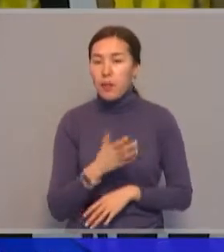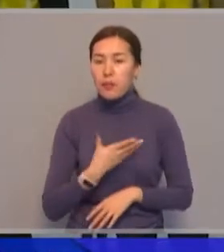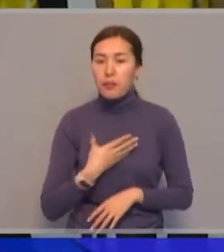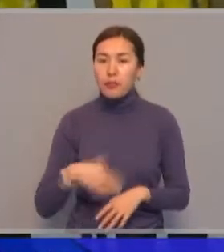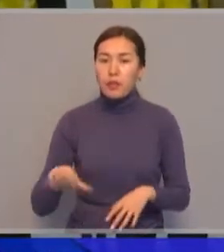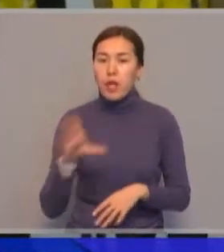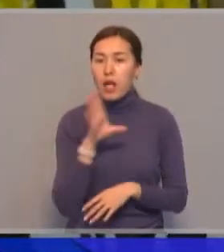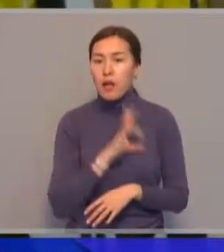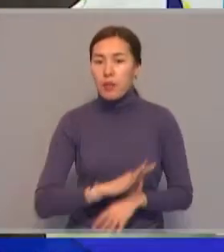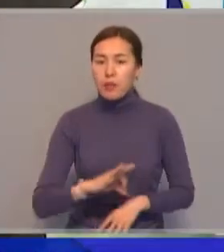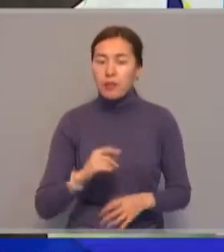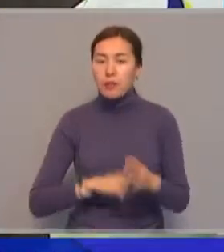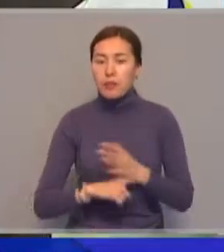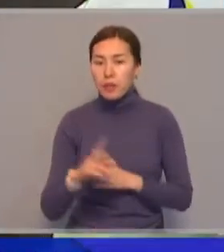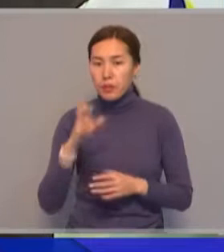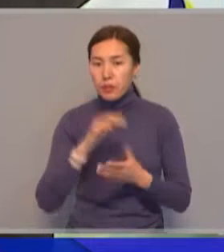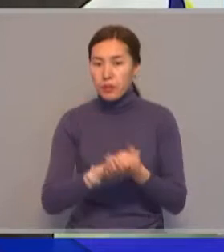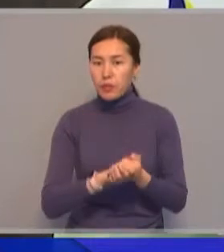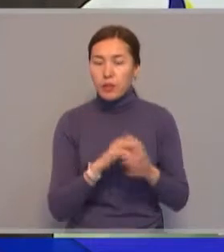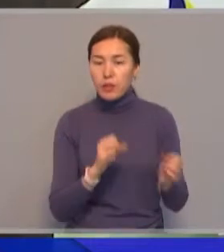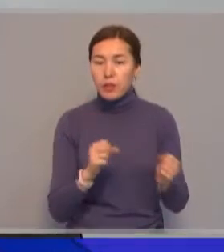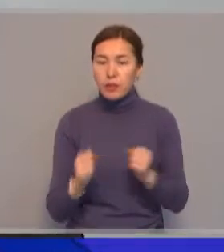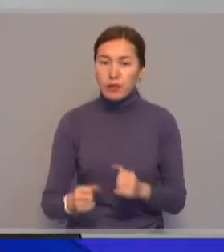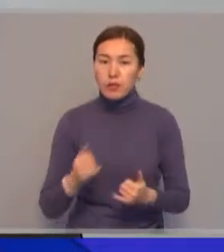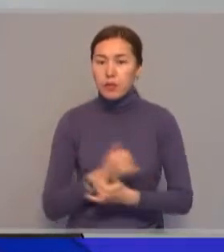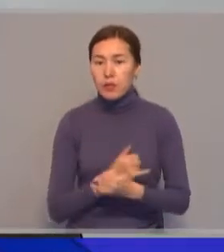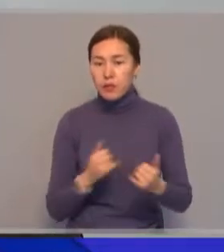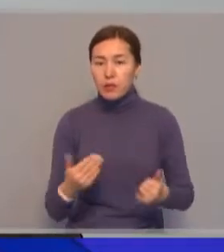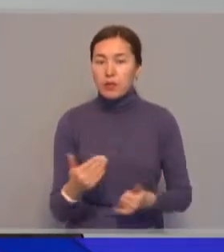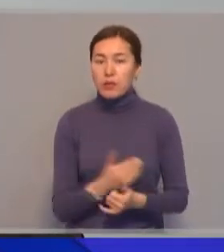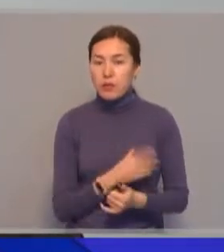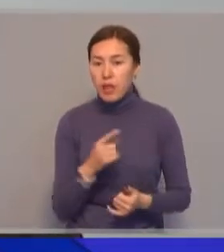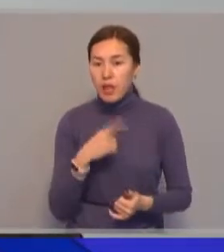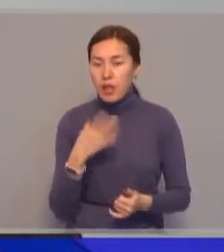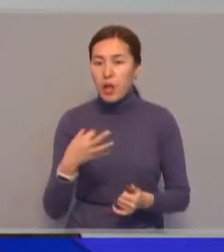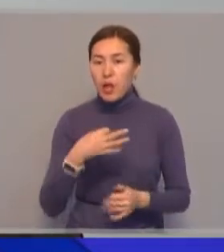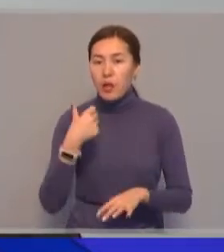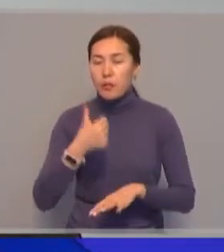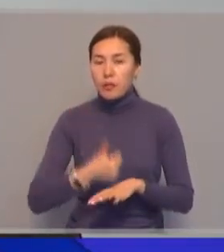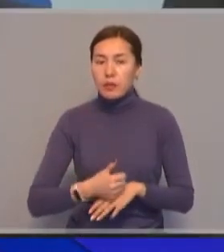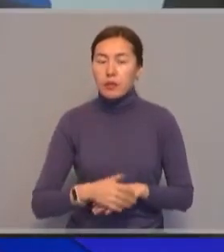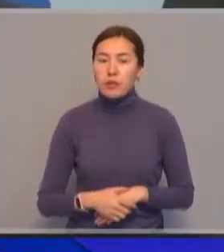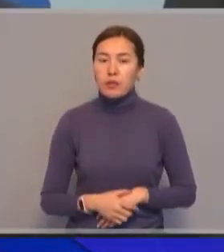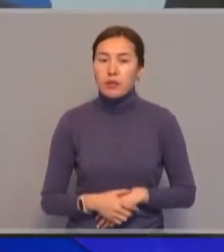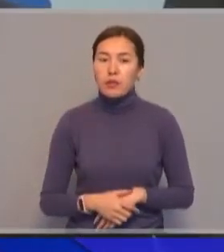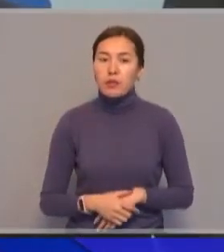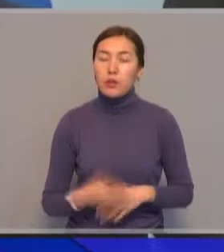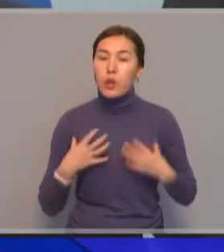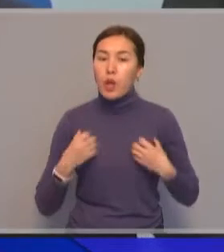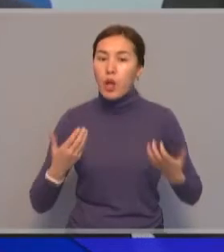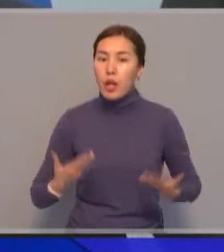біздің барша табыстарымыздың кілті, ел бірлігін сақтауға күш салуларыңызға тілектеспін, деді облыс әкімі. Салауатты өмір